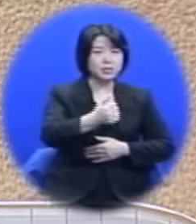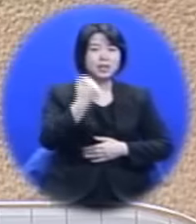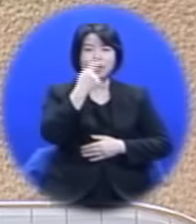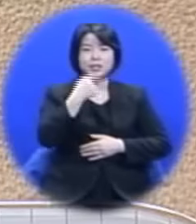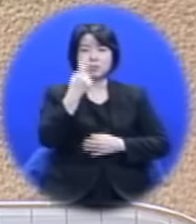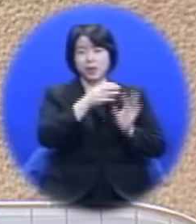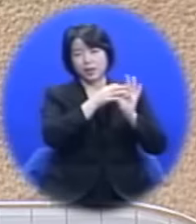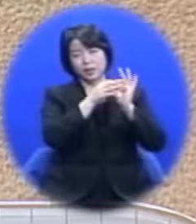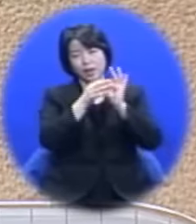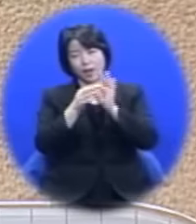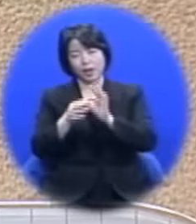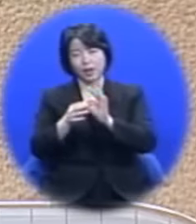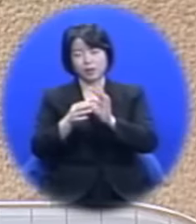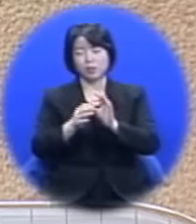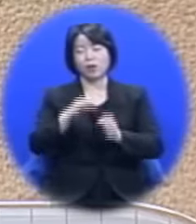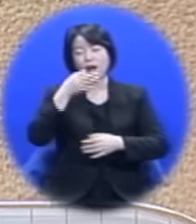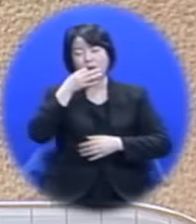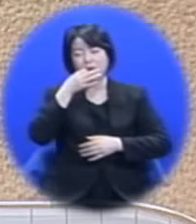그냥